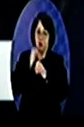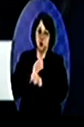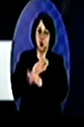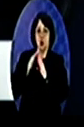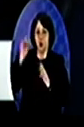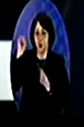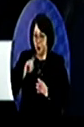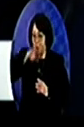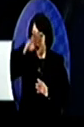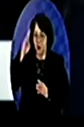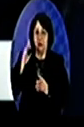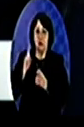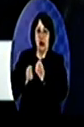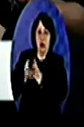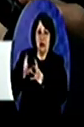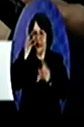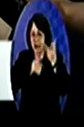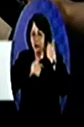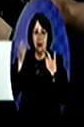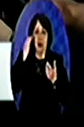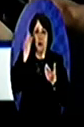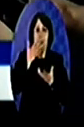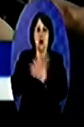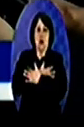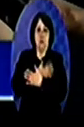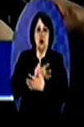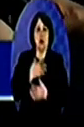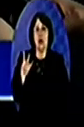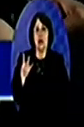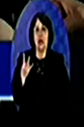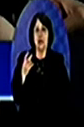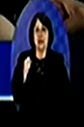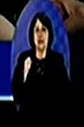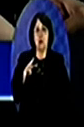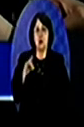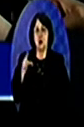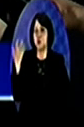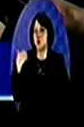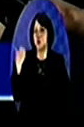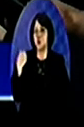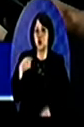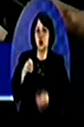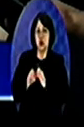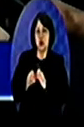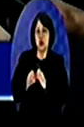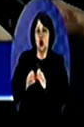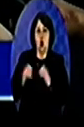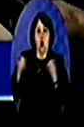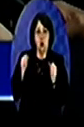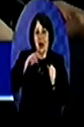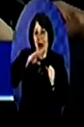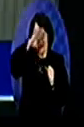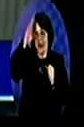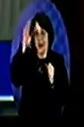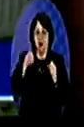нагаал ашхаал хүүхдэн байгаа алуу гэж санаа зовдог. Намраас ингээл эхлэл хийгээд эхэлсэн. Тэгээд яг ид өвлөөр халаалт орсон. Тэгээд нөгөө